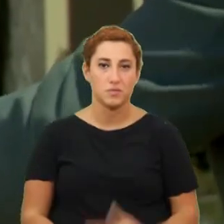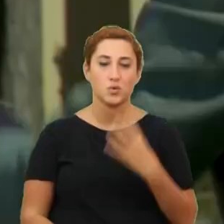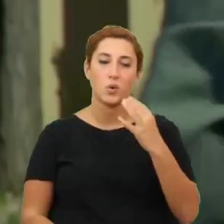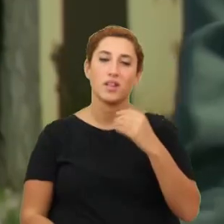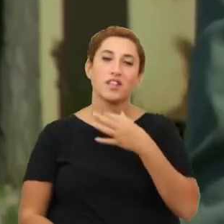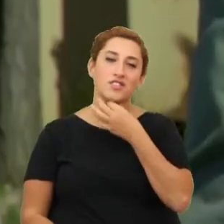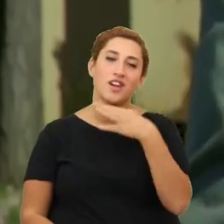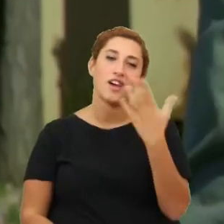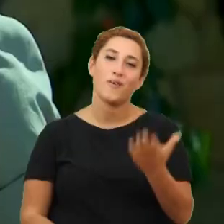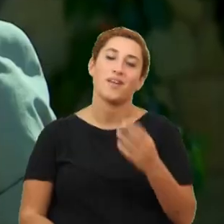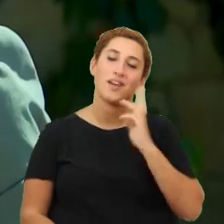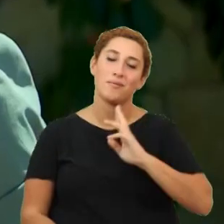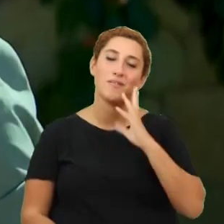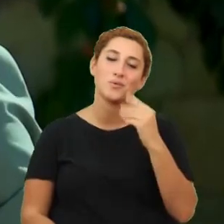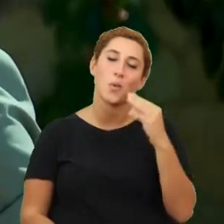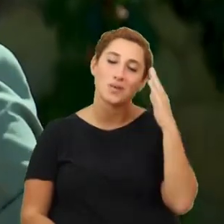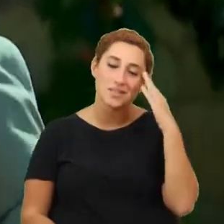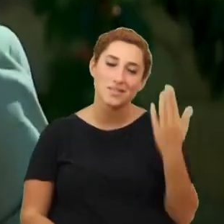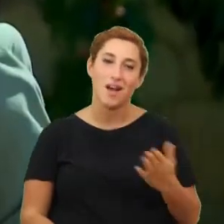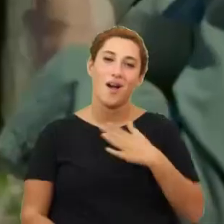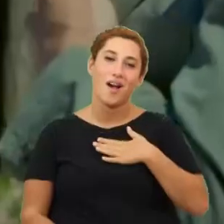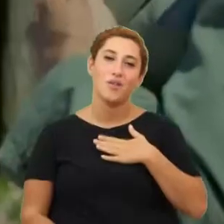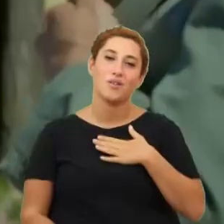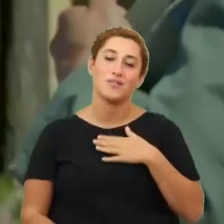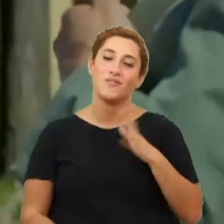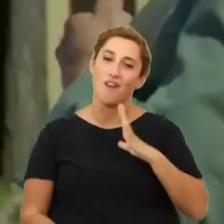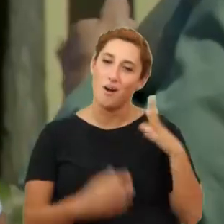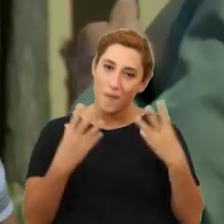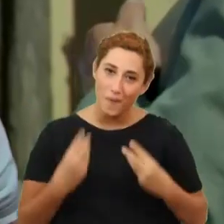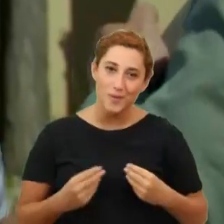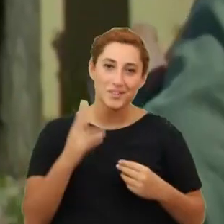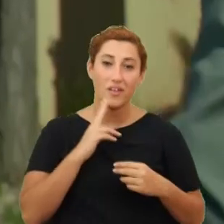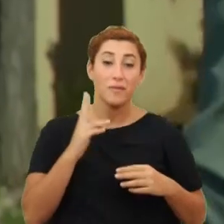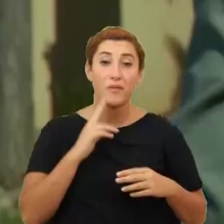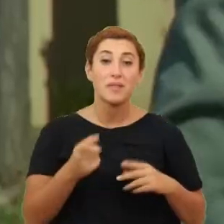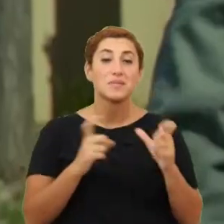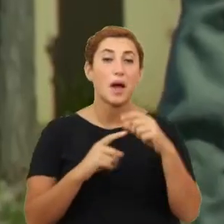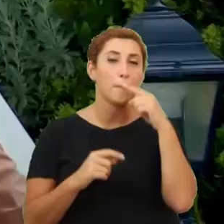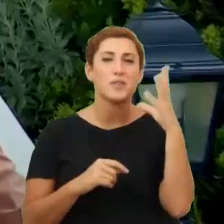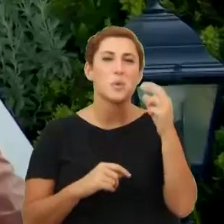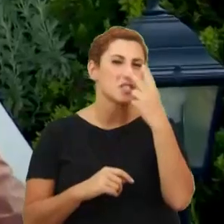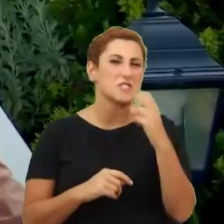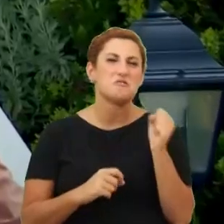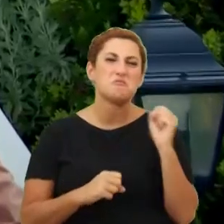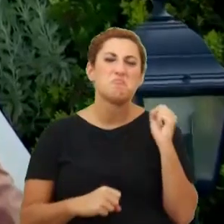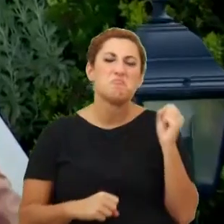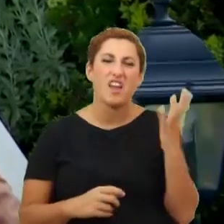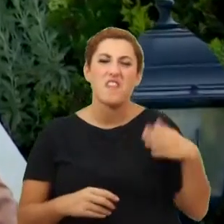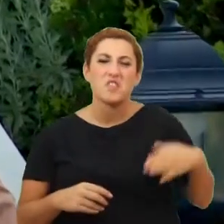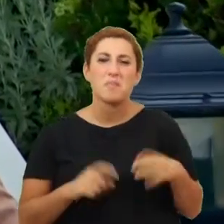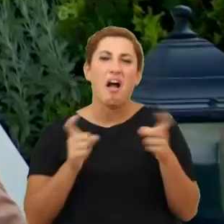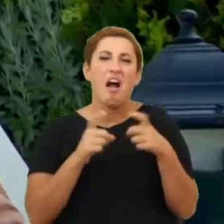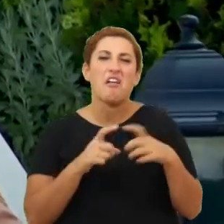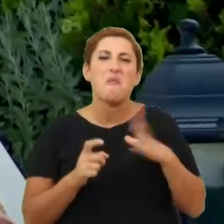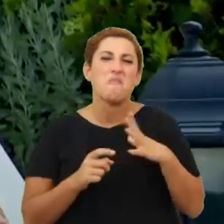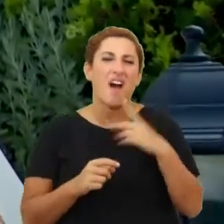Çok teşekkür ederim efendim. Çok sağ olunuz. Var olunuz efendim. Efendim Zat Bey çok cimri. Yani cebinde